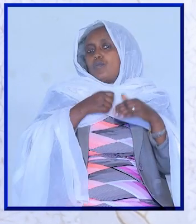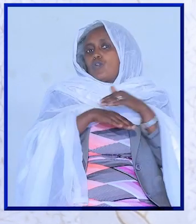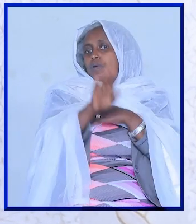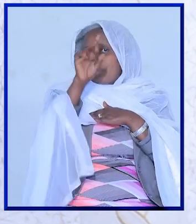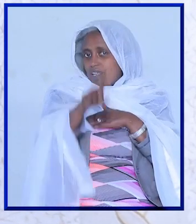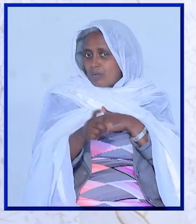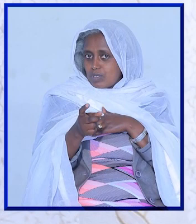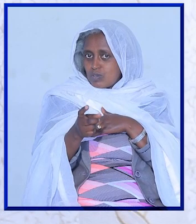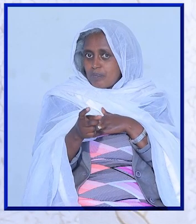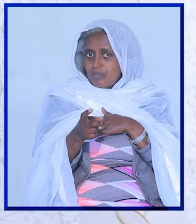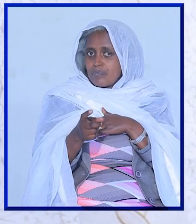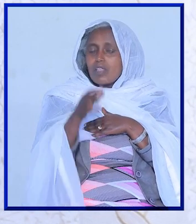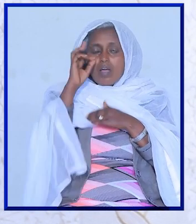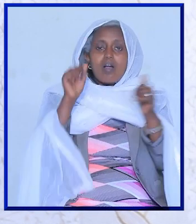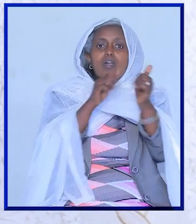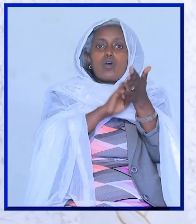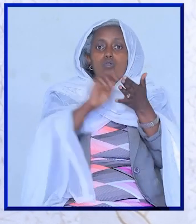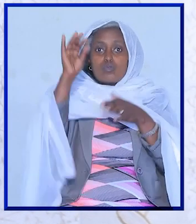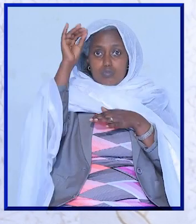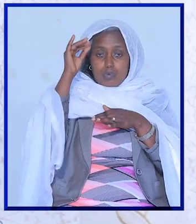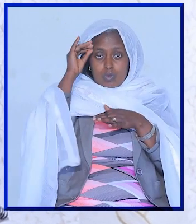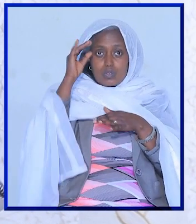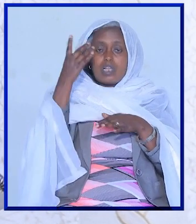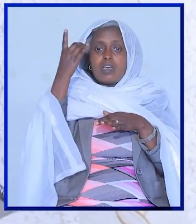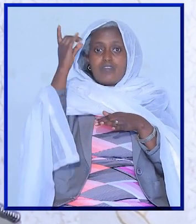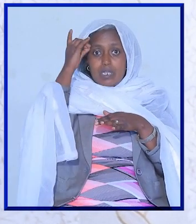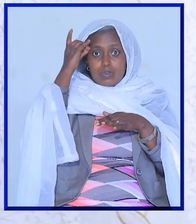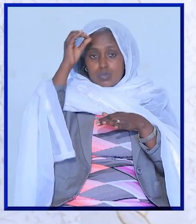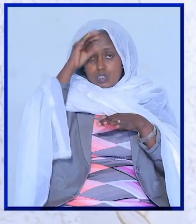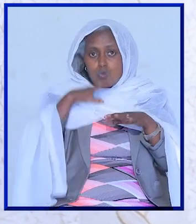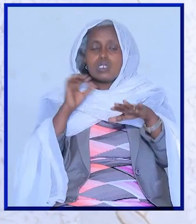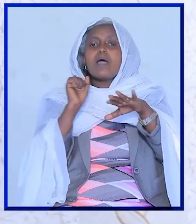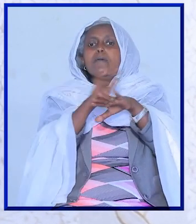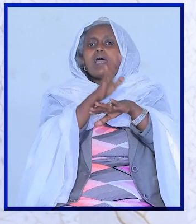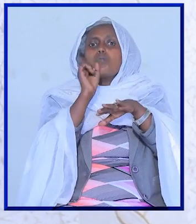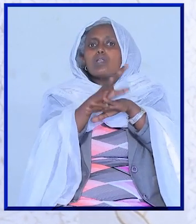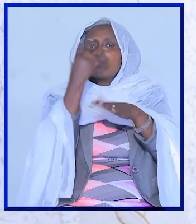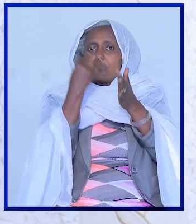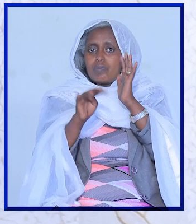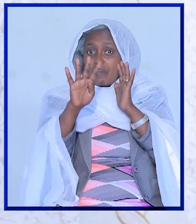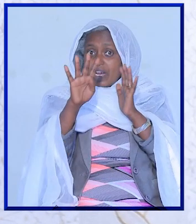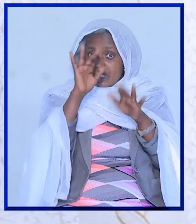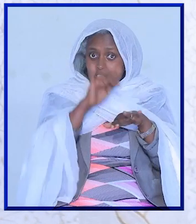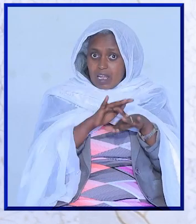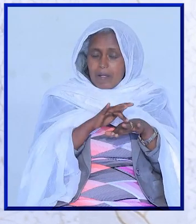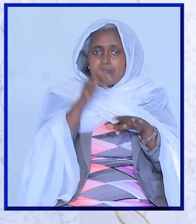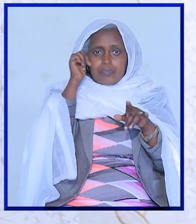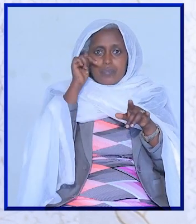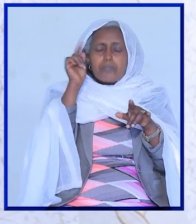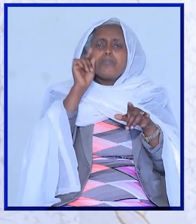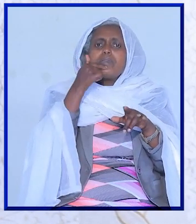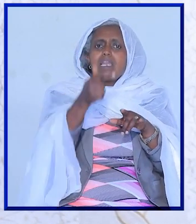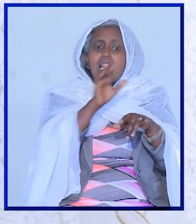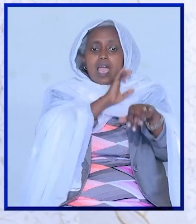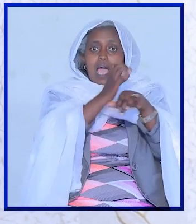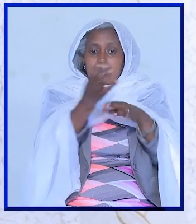አለባቸው። ሐዋርያው ቅዱስ ጳውሎስ ለፊልጵስዩስ ሰዎች በላከው መልእክቱ በምዕራፍ 4 ላይ ምንድን ነው የሚለው?